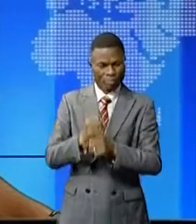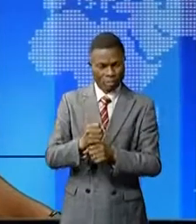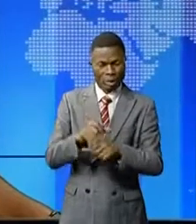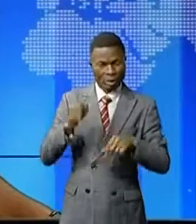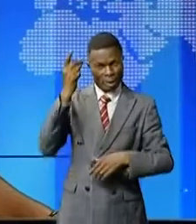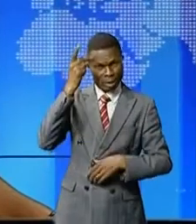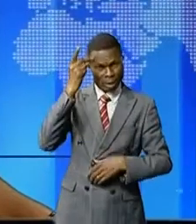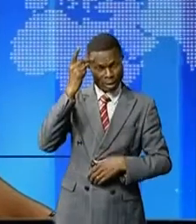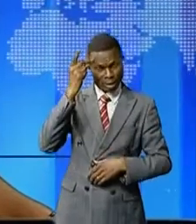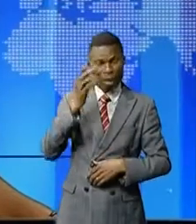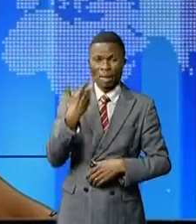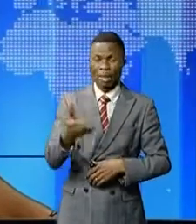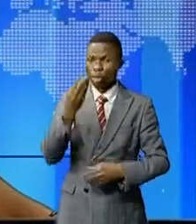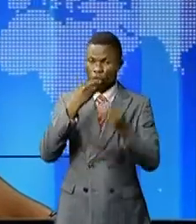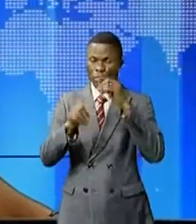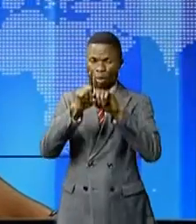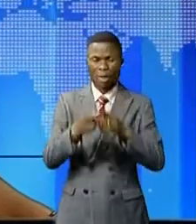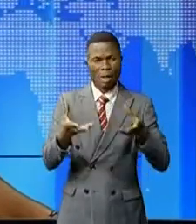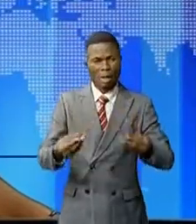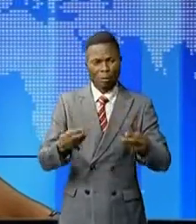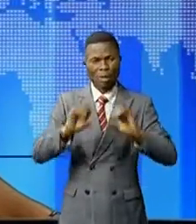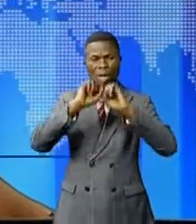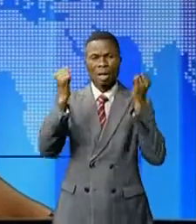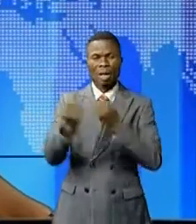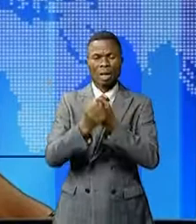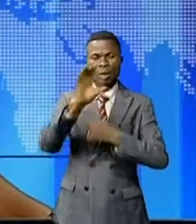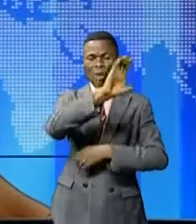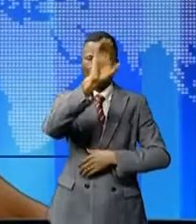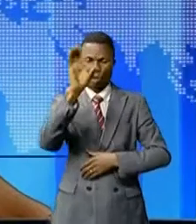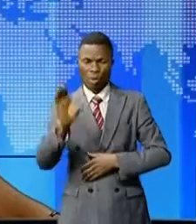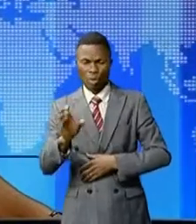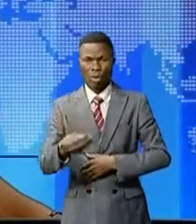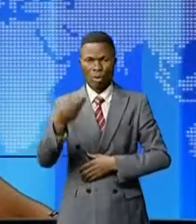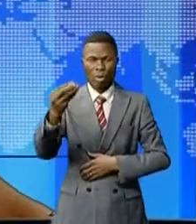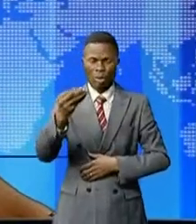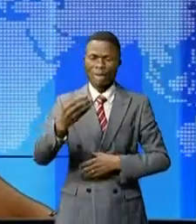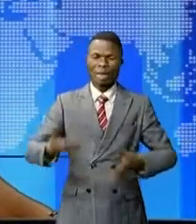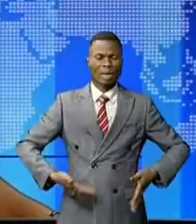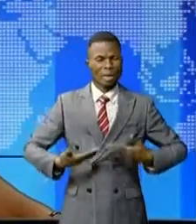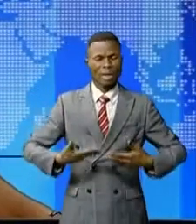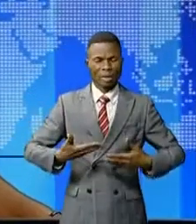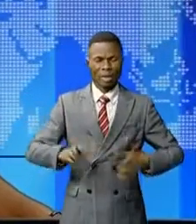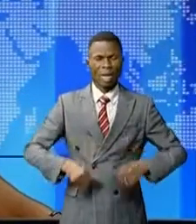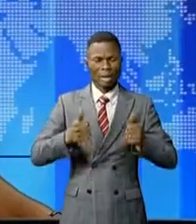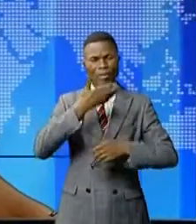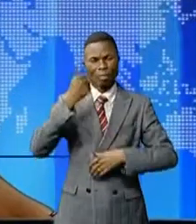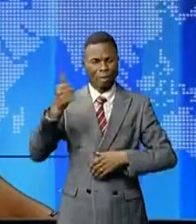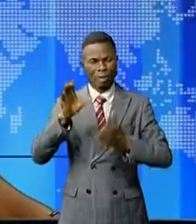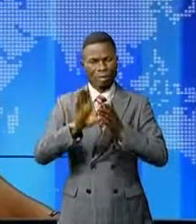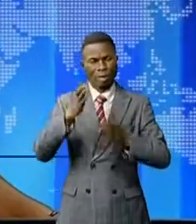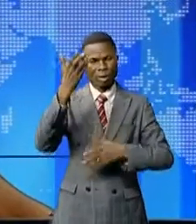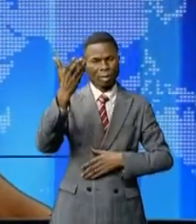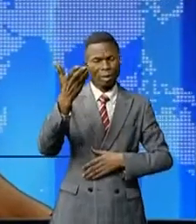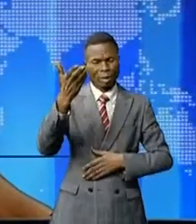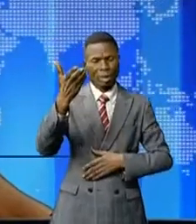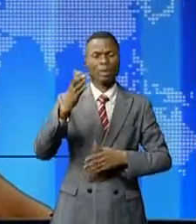à Kinshasa. Des vivres et non-vivres de l'association Arc-en-Ciel pour leur donner du sourire et une meilleure vie. Paulette Lumba et Cédric